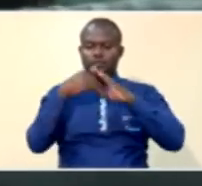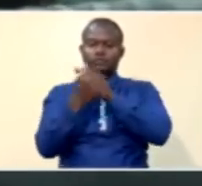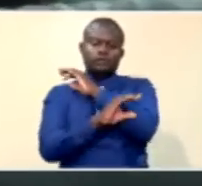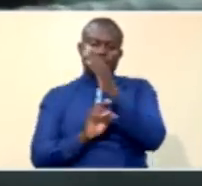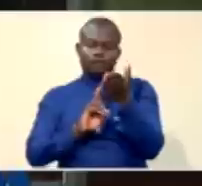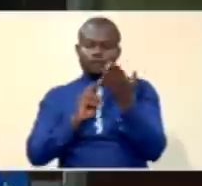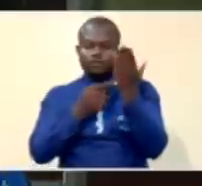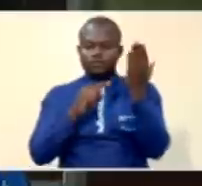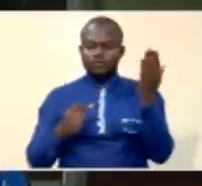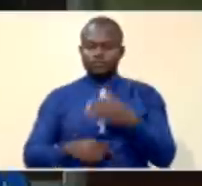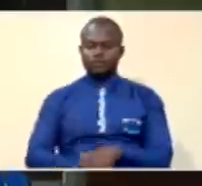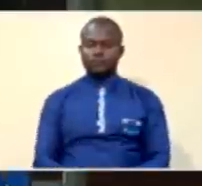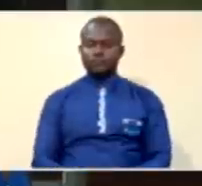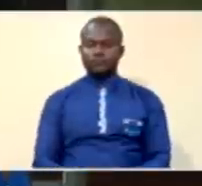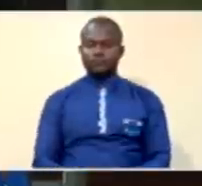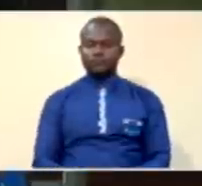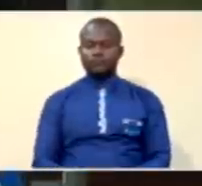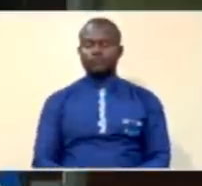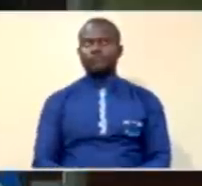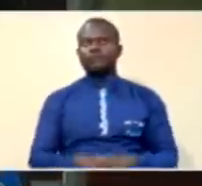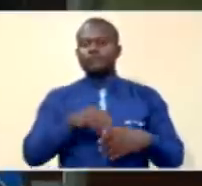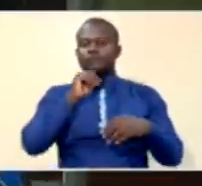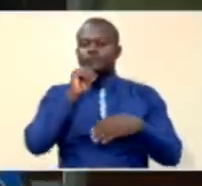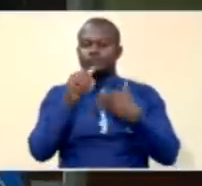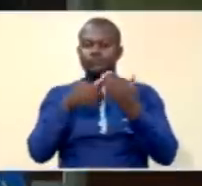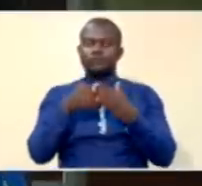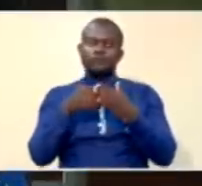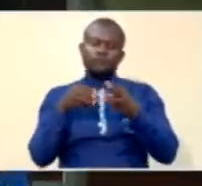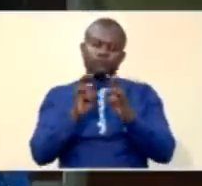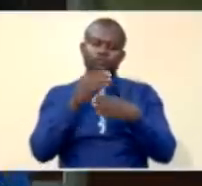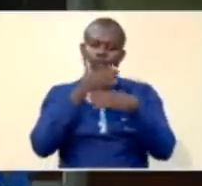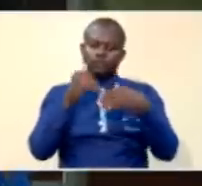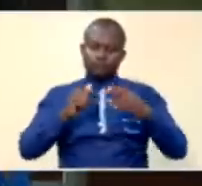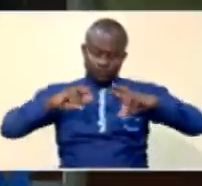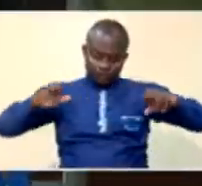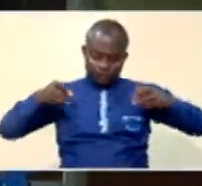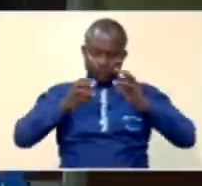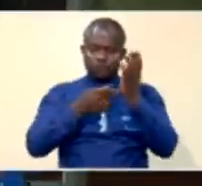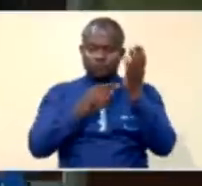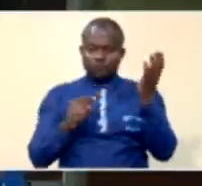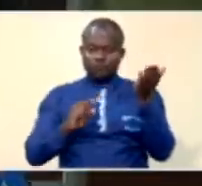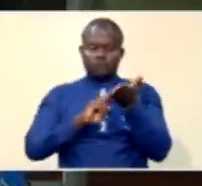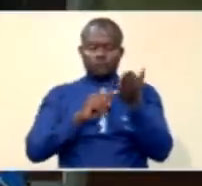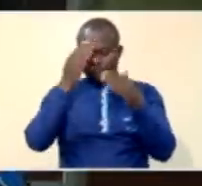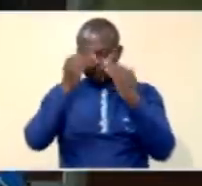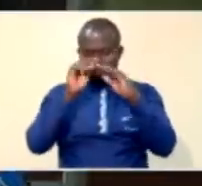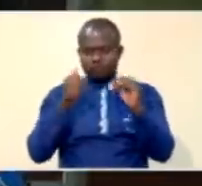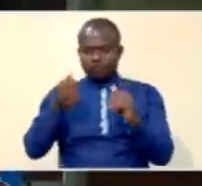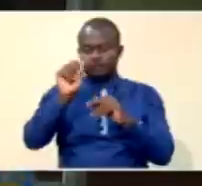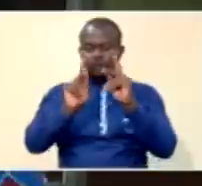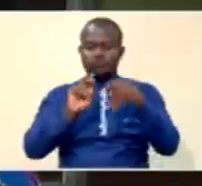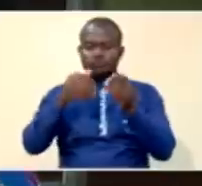bifashishije ikoranabuhanga. Ntabwo Minisiteri yatwigira uburyo bw'ikoranabuhanga bwakoreshwa kugira ngo bariya